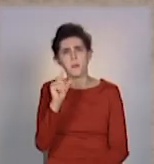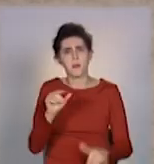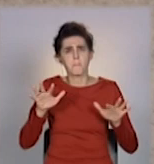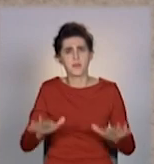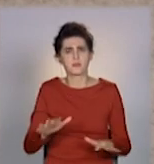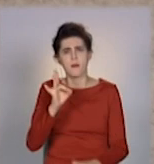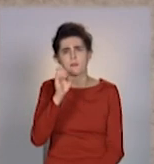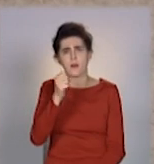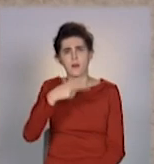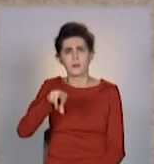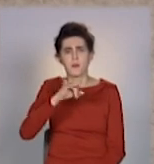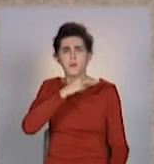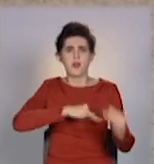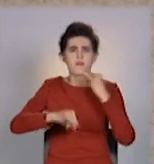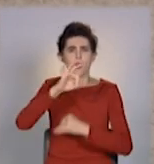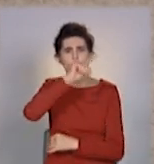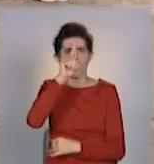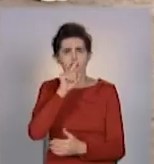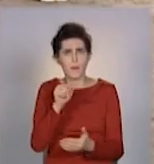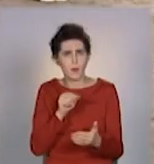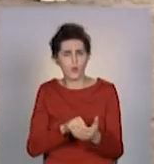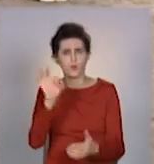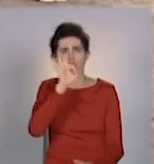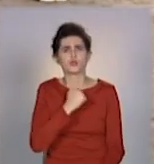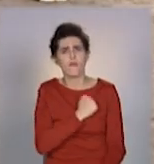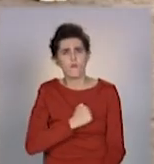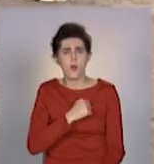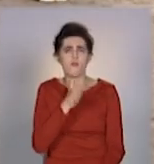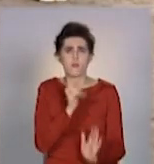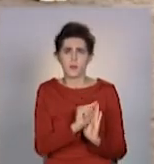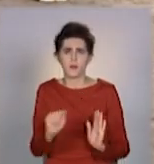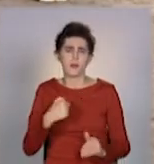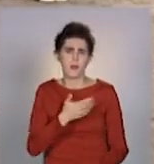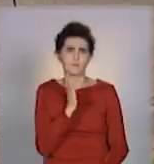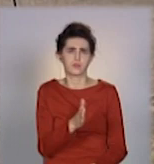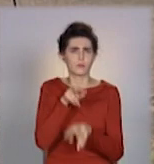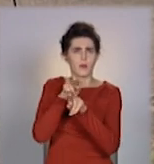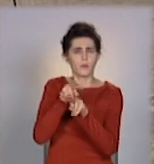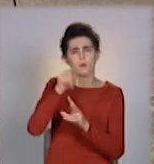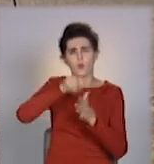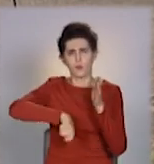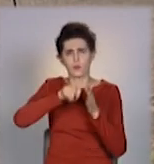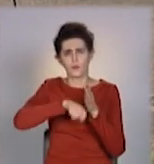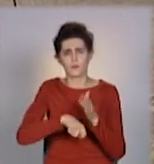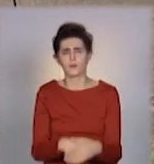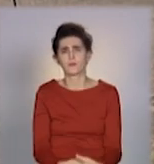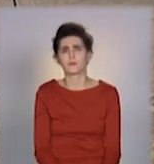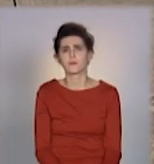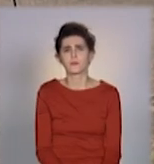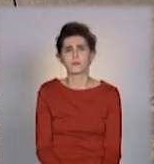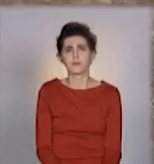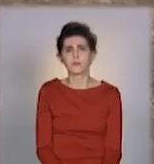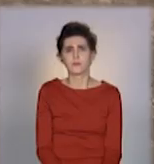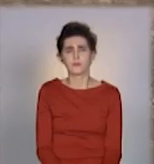Хочуть обговорити питання, що виникли. А ми зі свого боку будемо стежити за розвитком подій. Максим Чумак, Валерія Семічихіна,